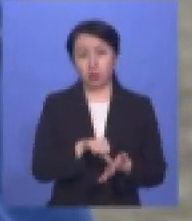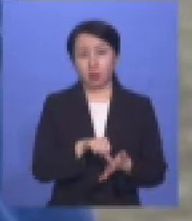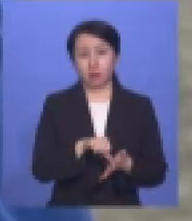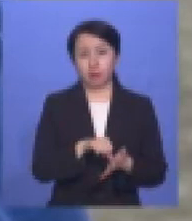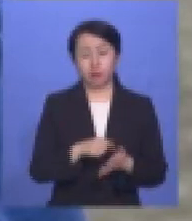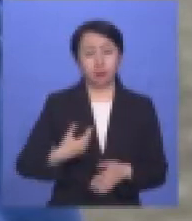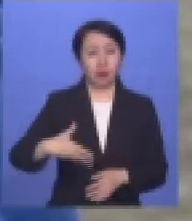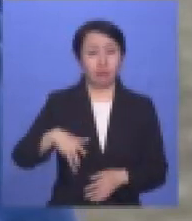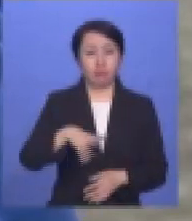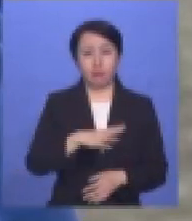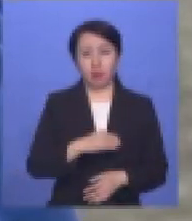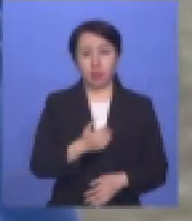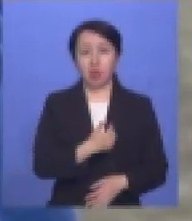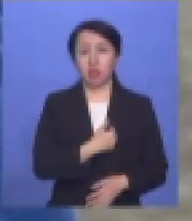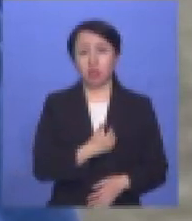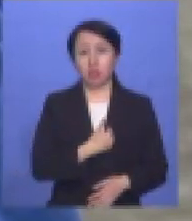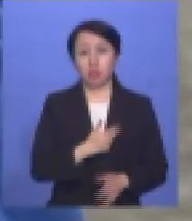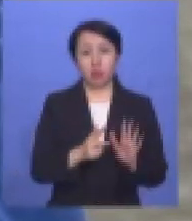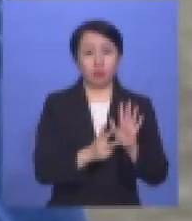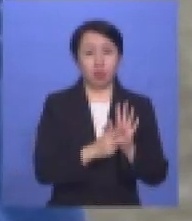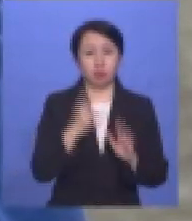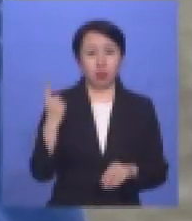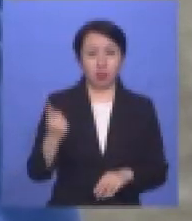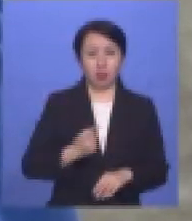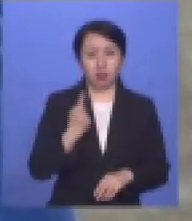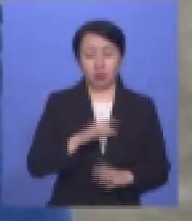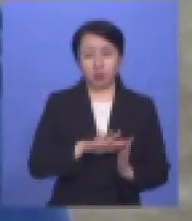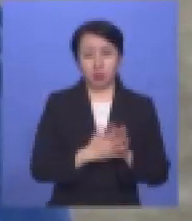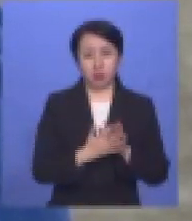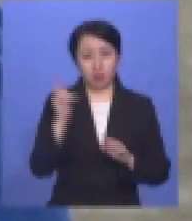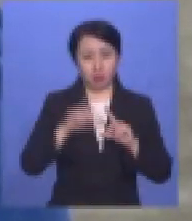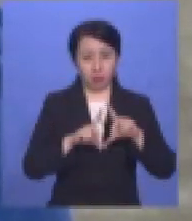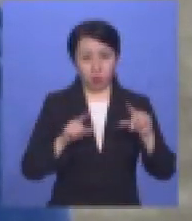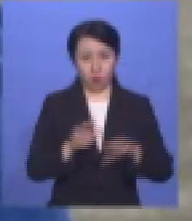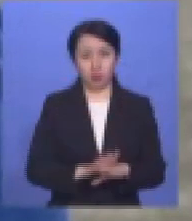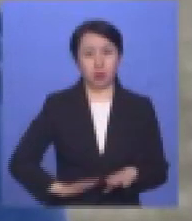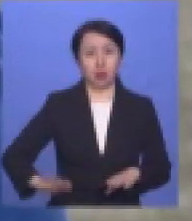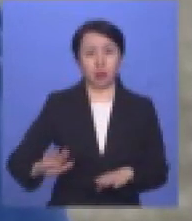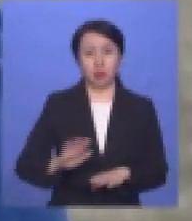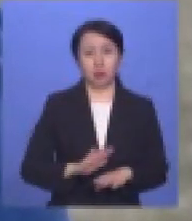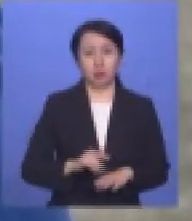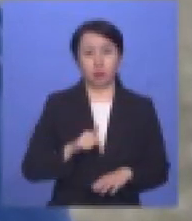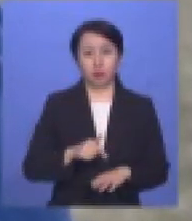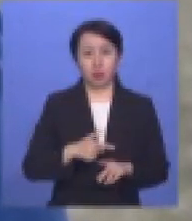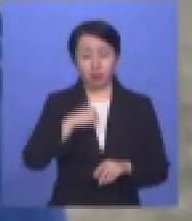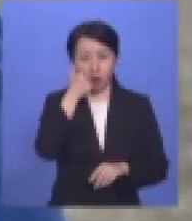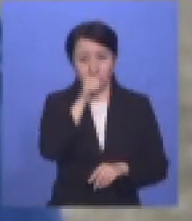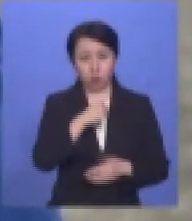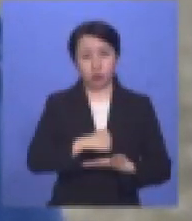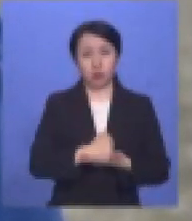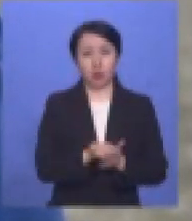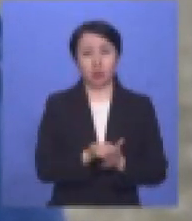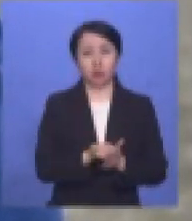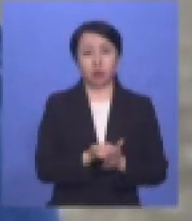все желающие восьмиклассники сельских школ страны А в этом году их